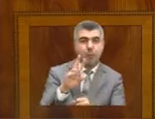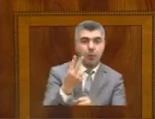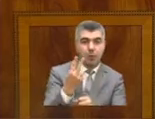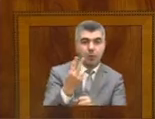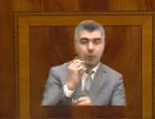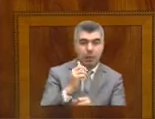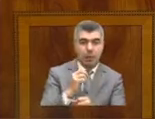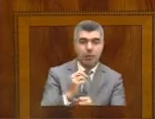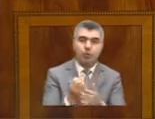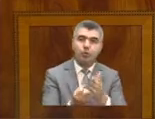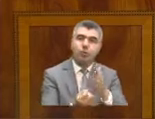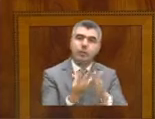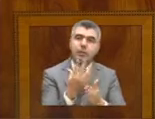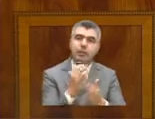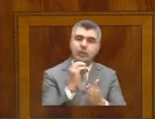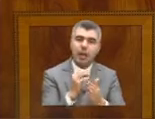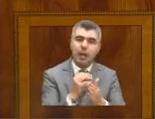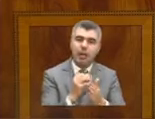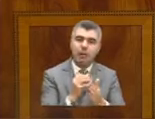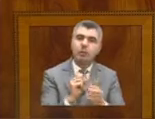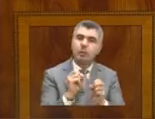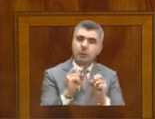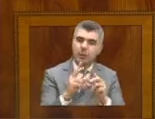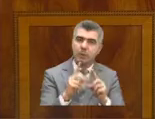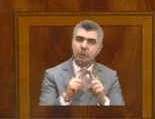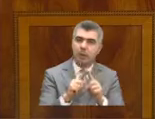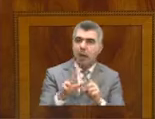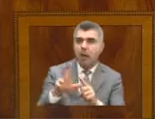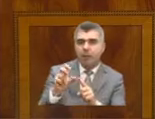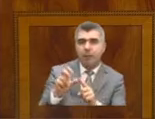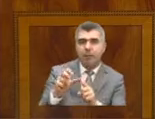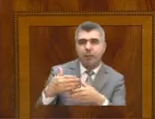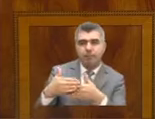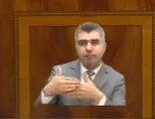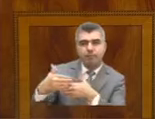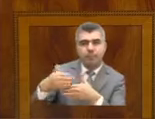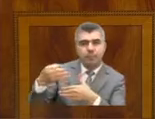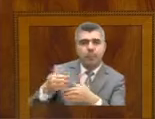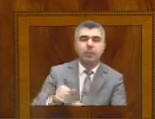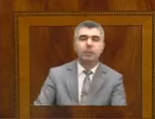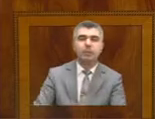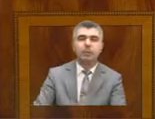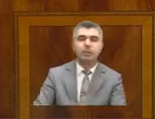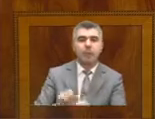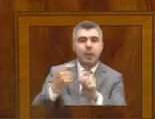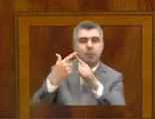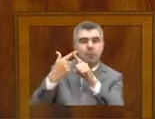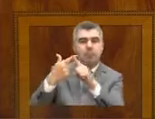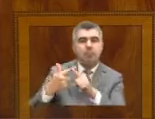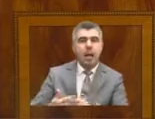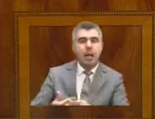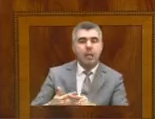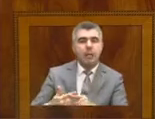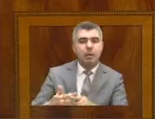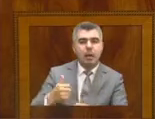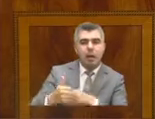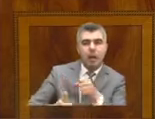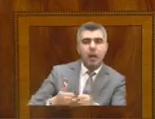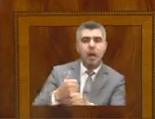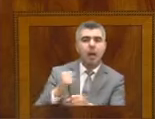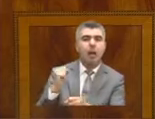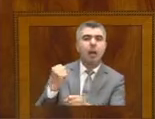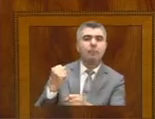لبنة جديدة في مسار تعزيز الثقة الذي وضعته لماليتنا العمومية خلال السنوات